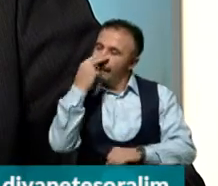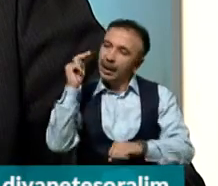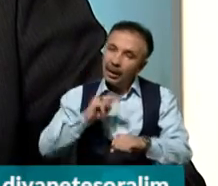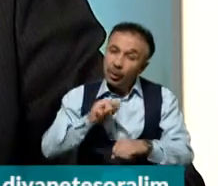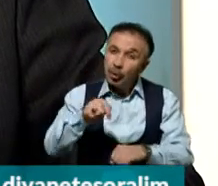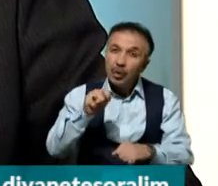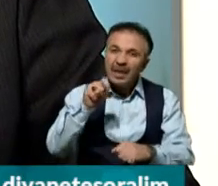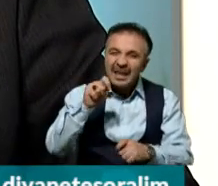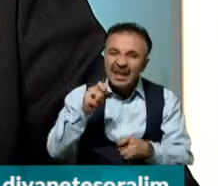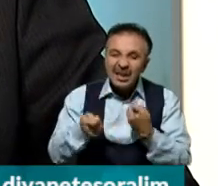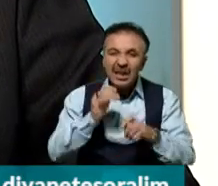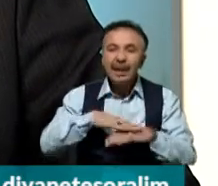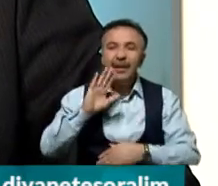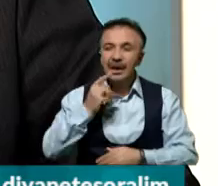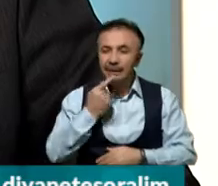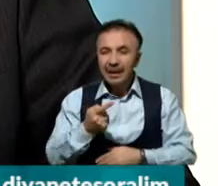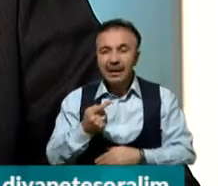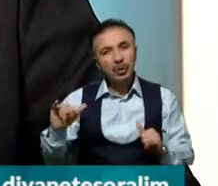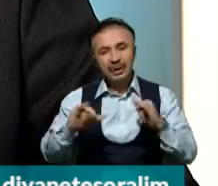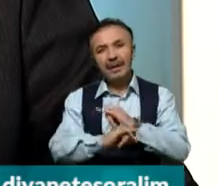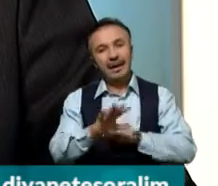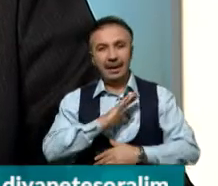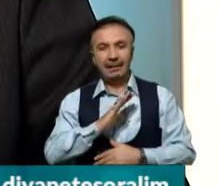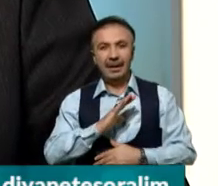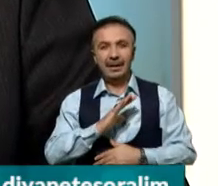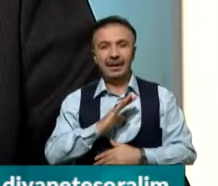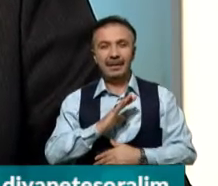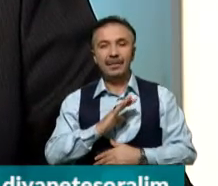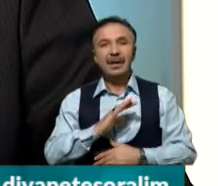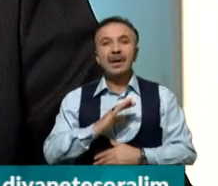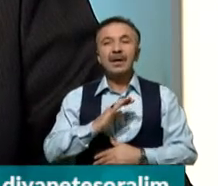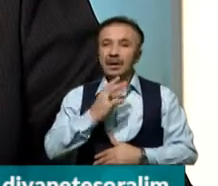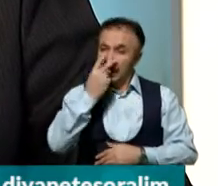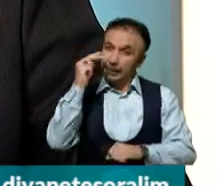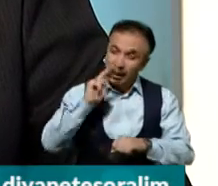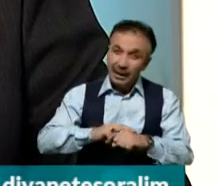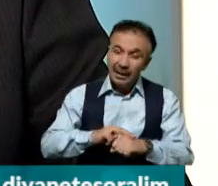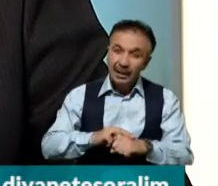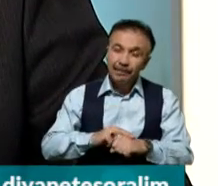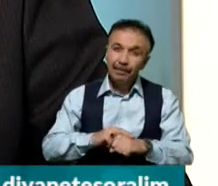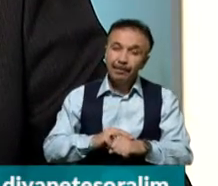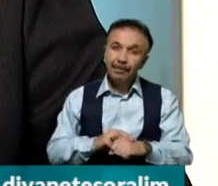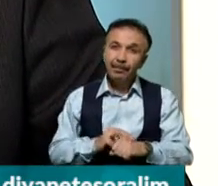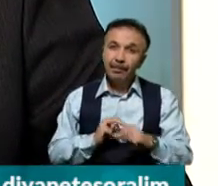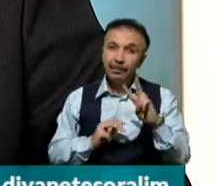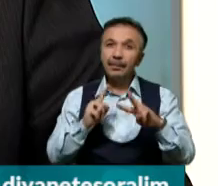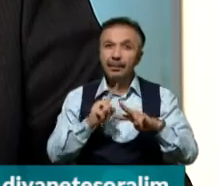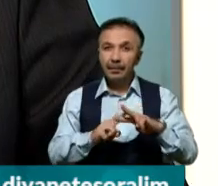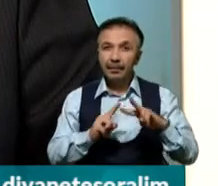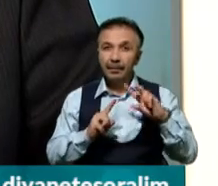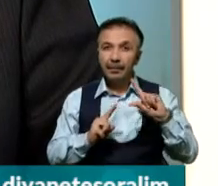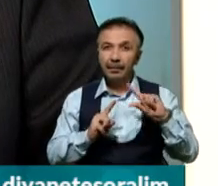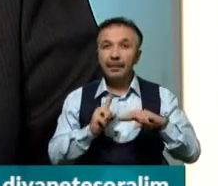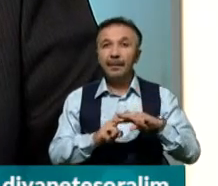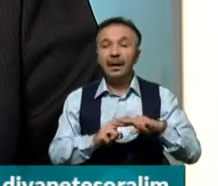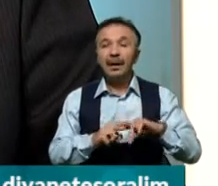derse bunun kefareti var. Yemin ederken mesela şöyle dese, vallahi onun yemeğini